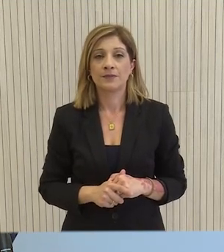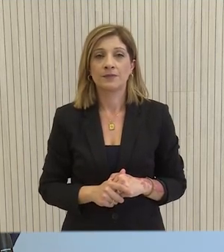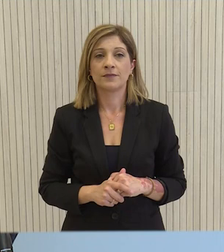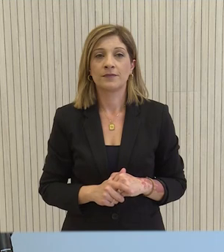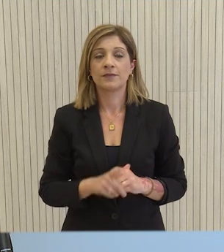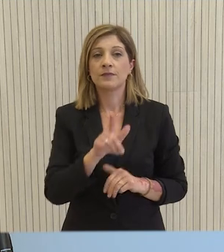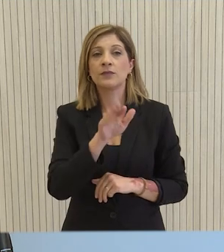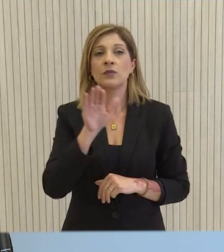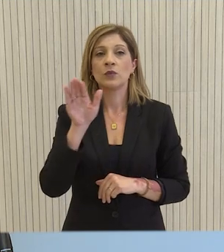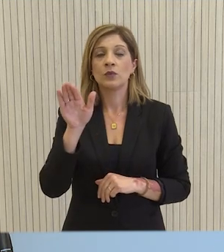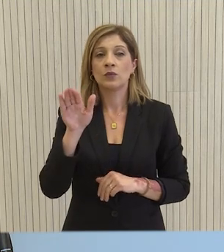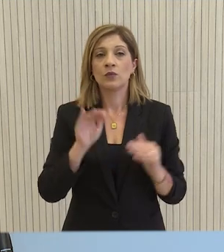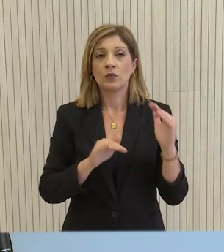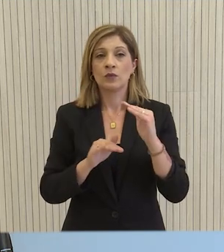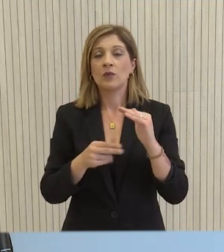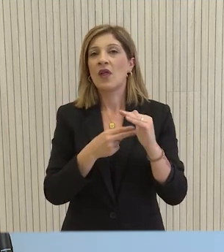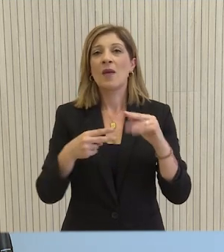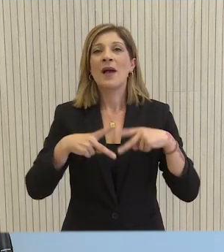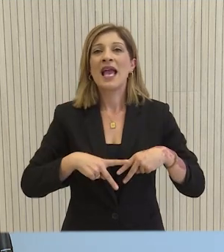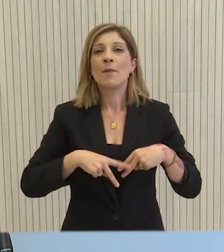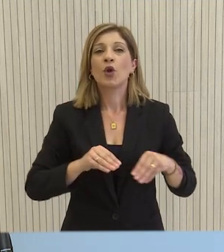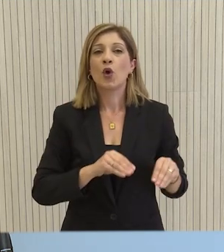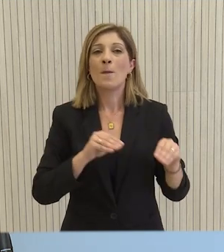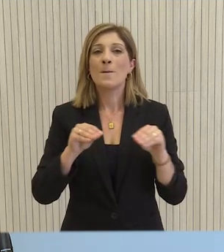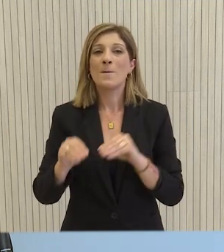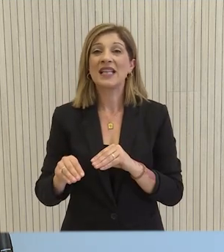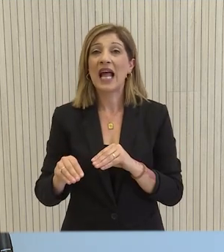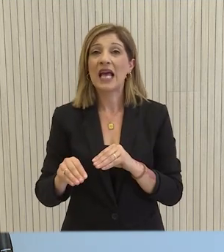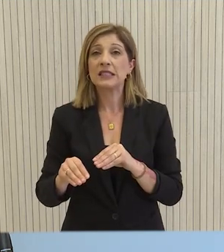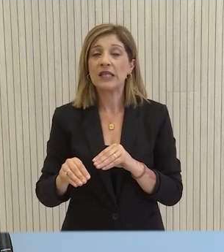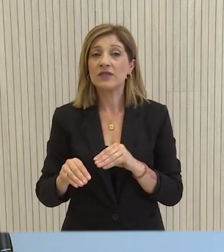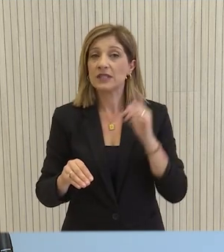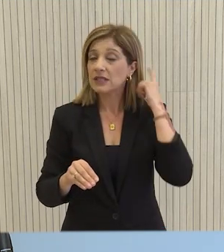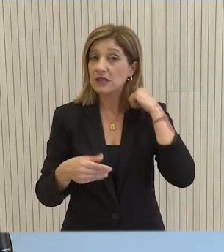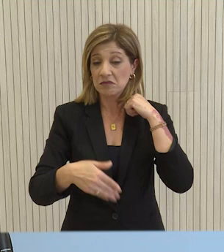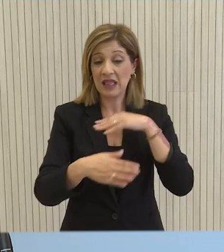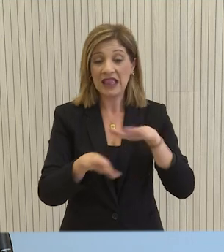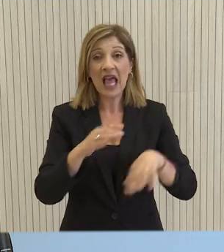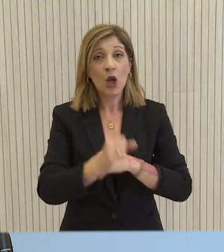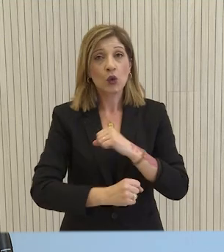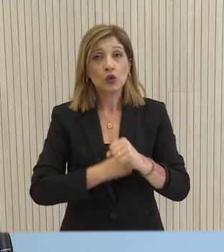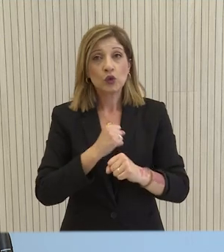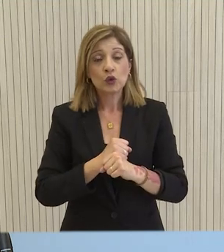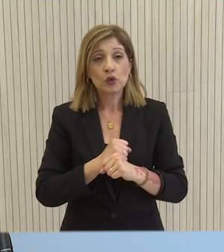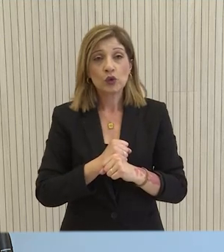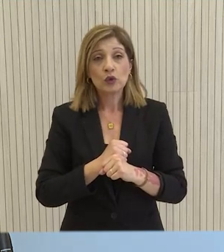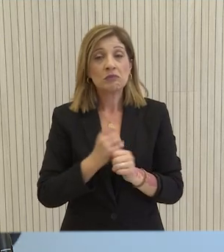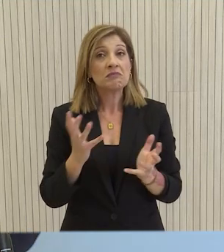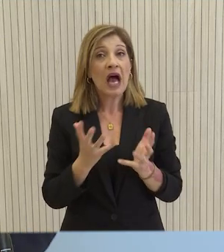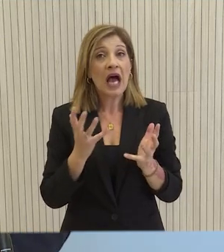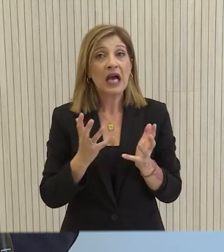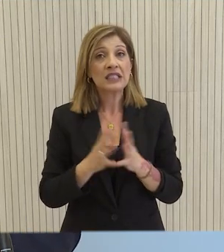Θα ρωτήσω για το θέμα του Υπουργείου Μετανάστευσης, επειδή τελειώνει η χρονιά, υπάρχει κάτι στα σκαριά.